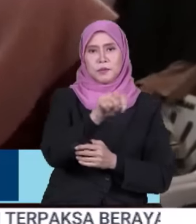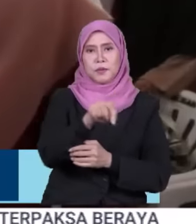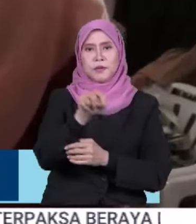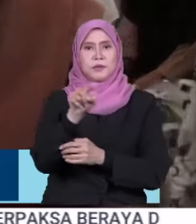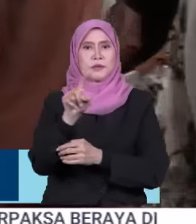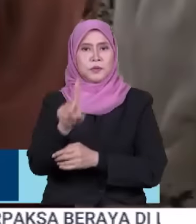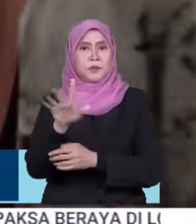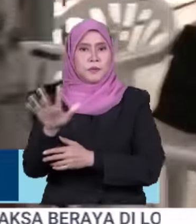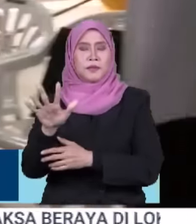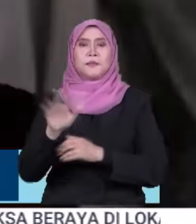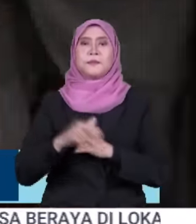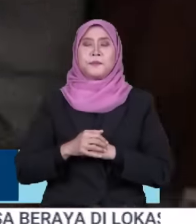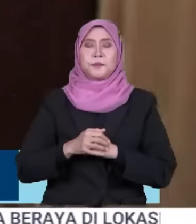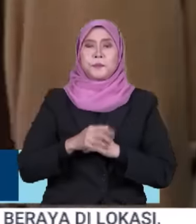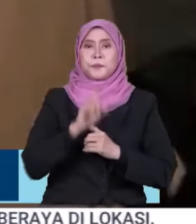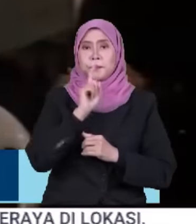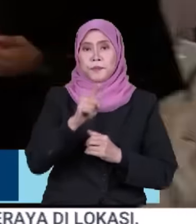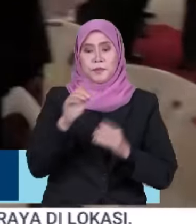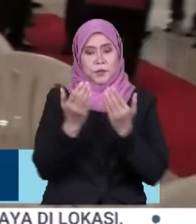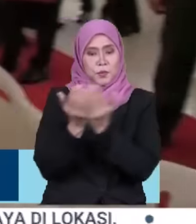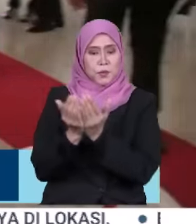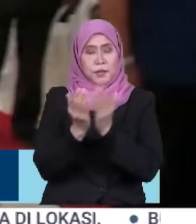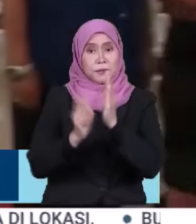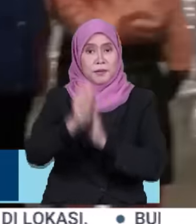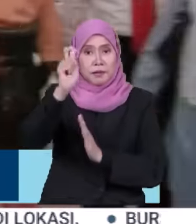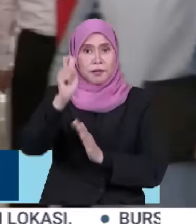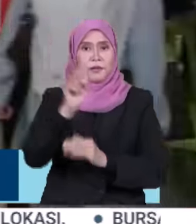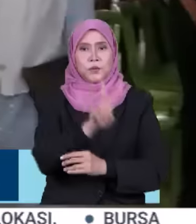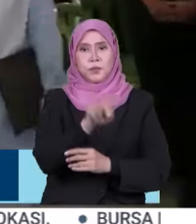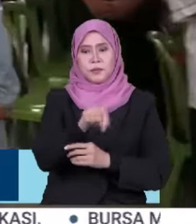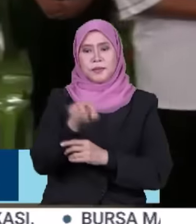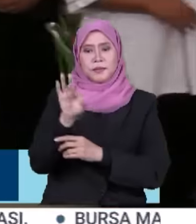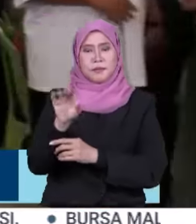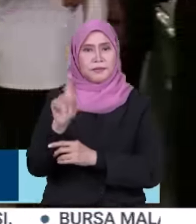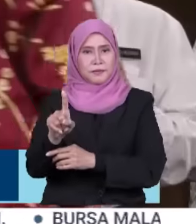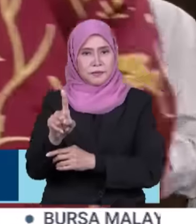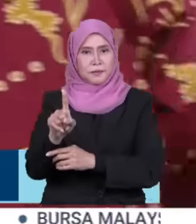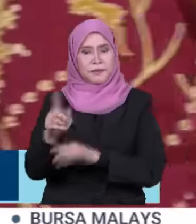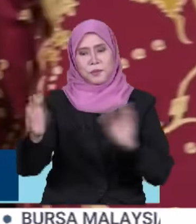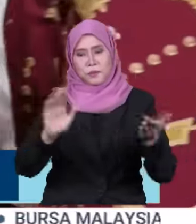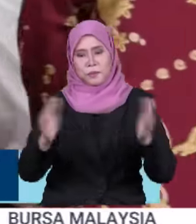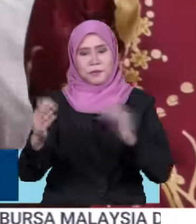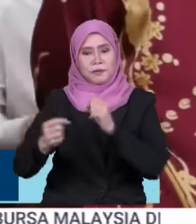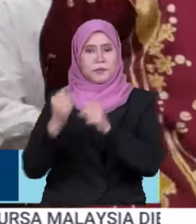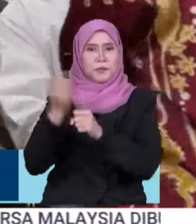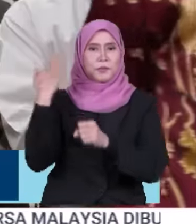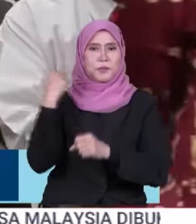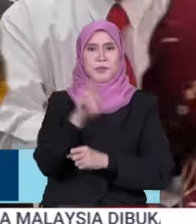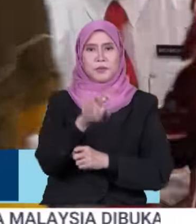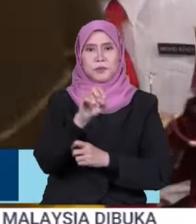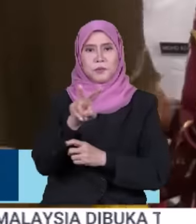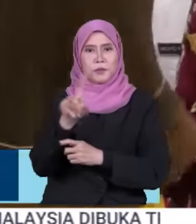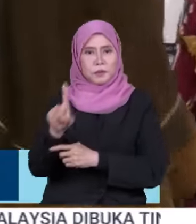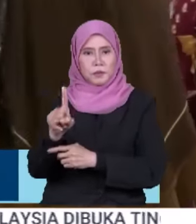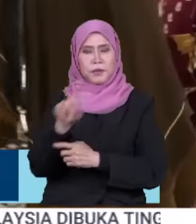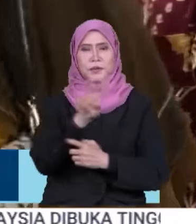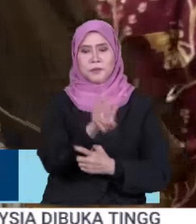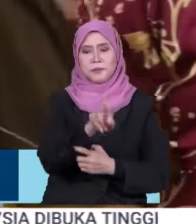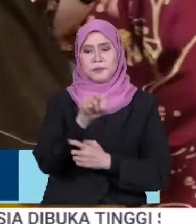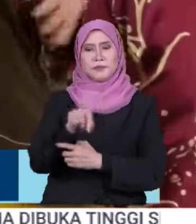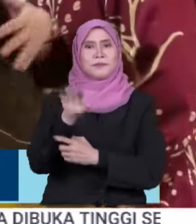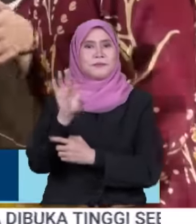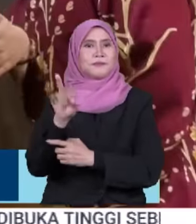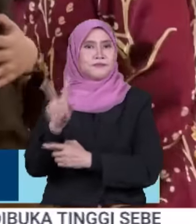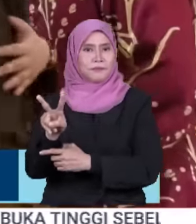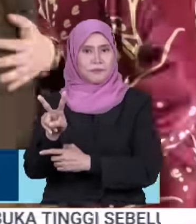Bagi grade purata Sekolah Kementerian Pendidikan pula adalah 2.91 berbanding tahun 2021 iaitu